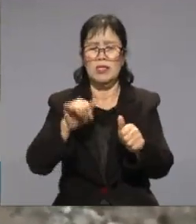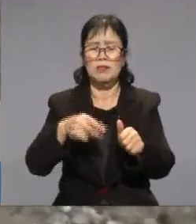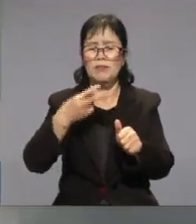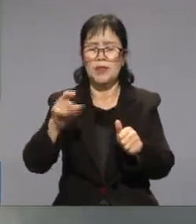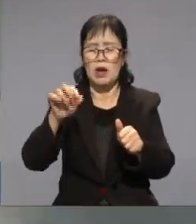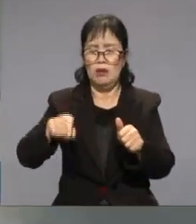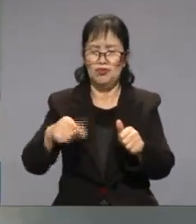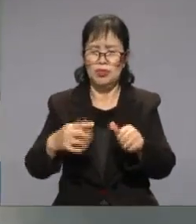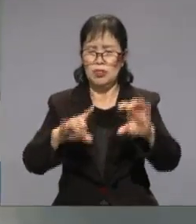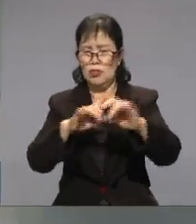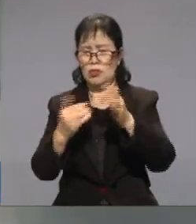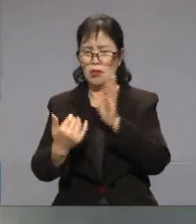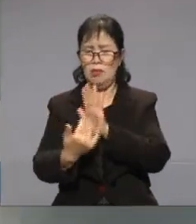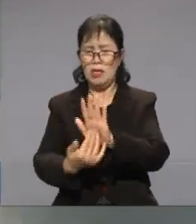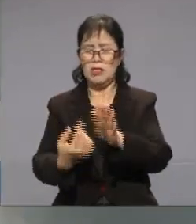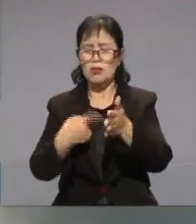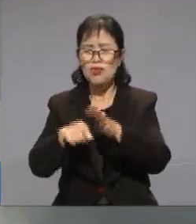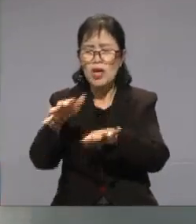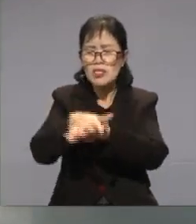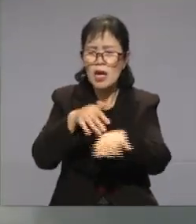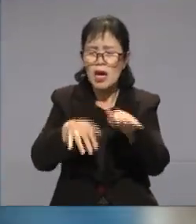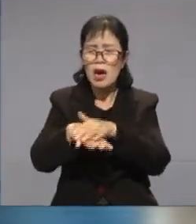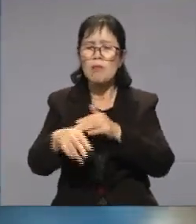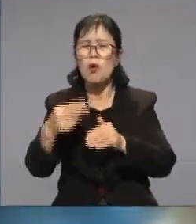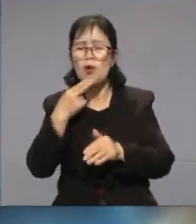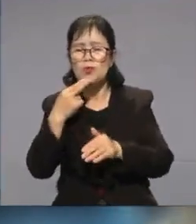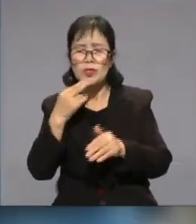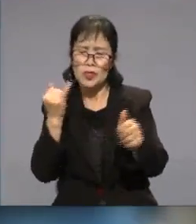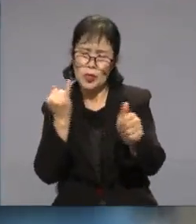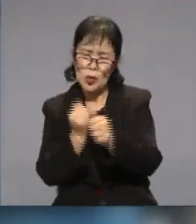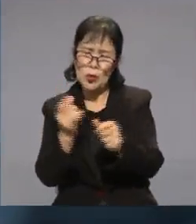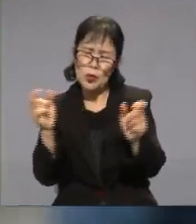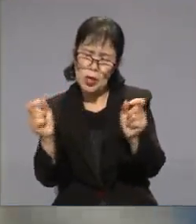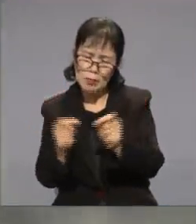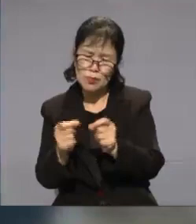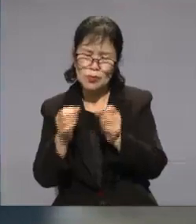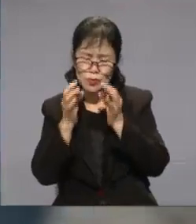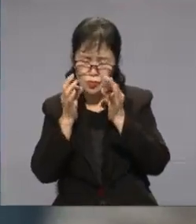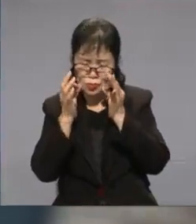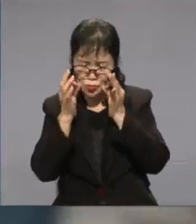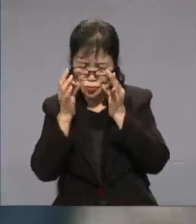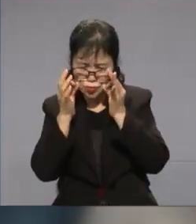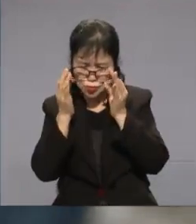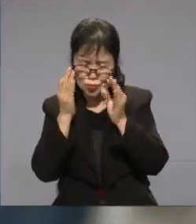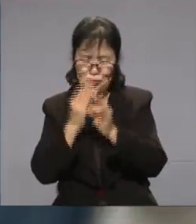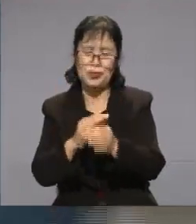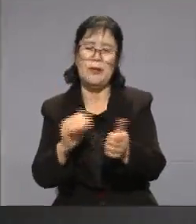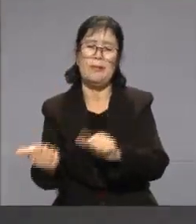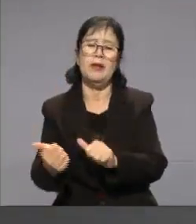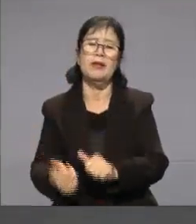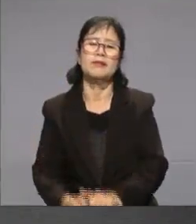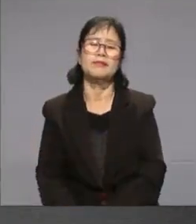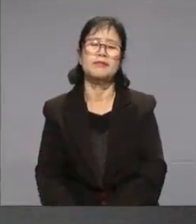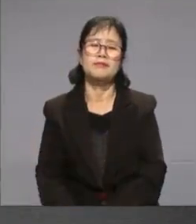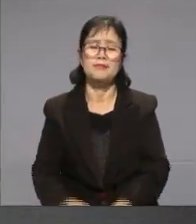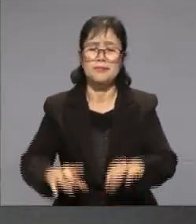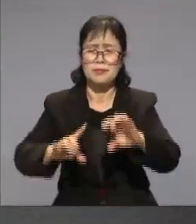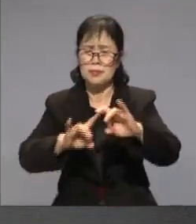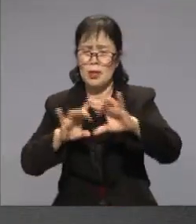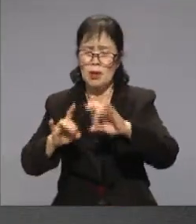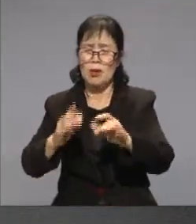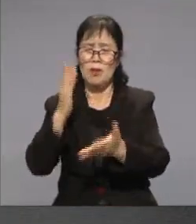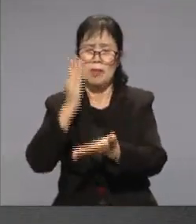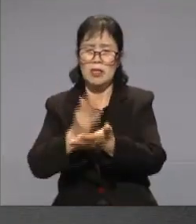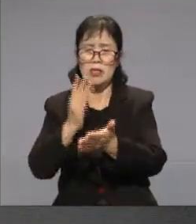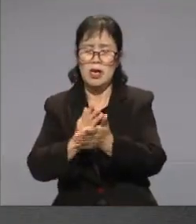감전을 막기 위한 장갑도 없이을 고 성실이다 그렇게 세상을 떠났습니다 전기가 통하지 않게